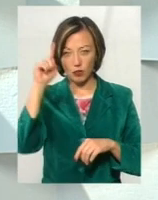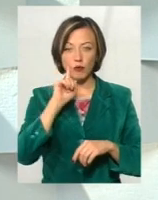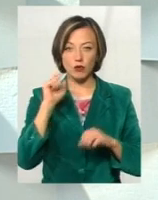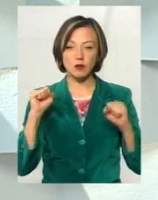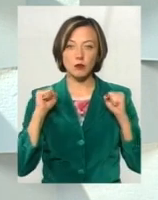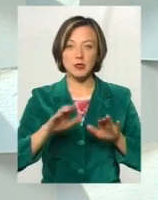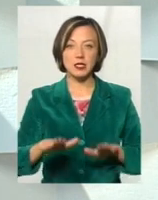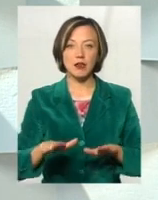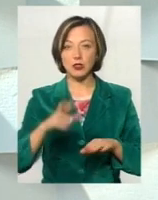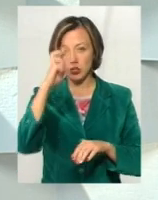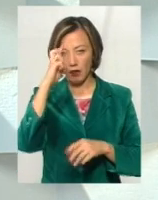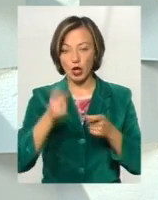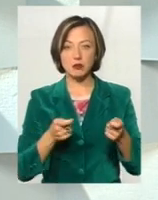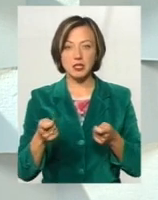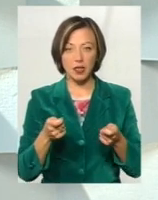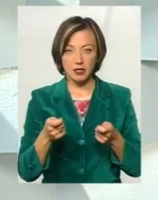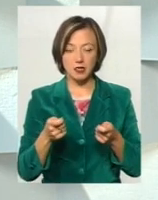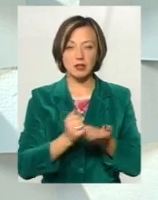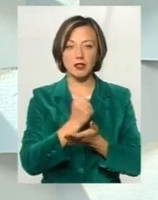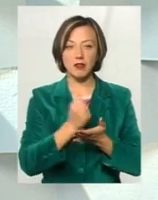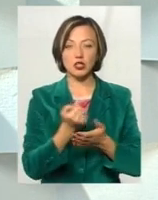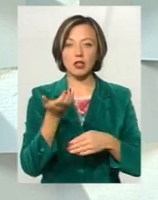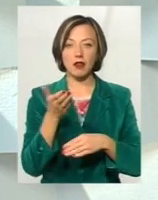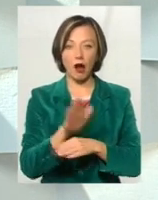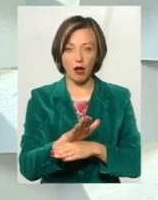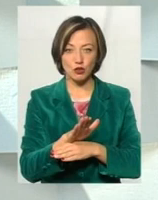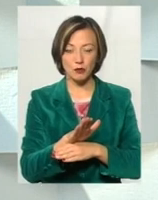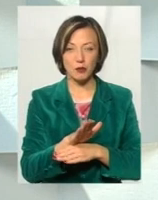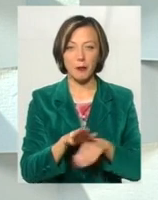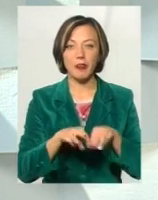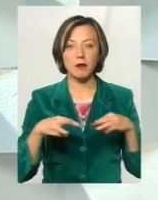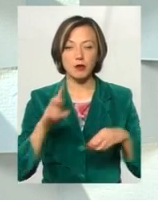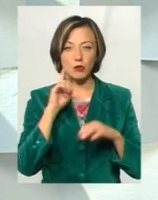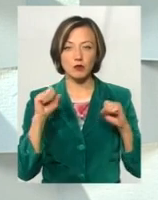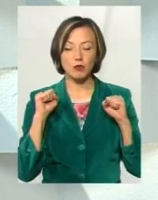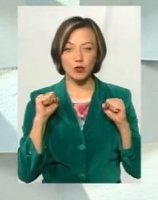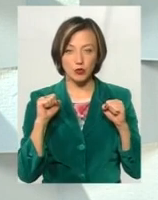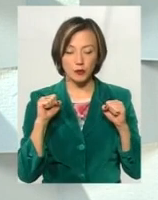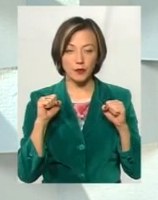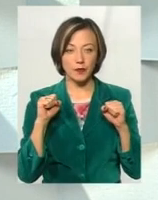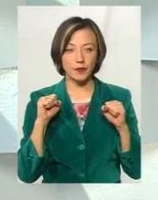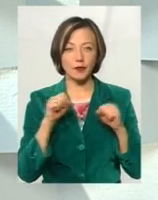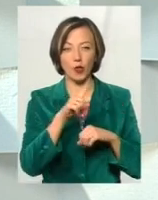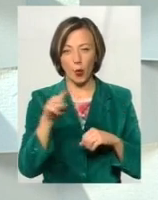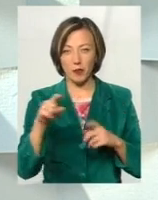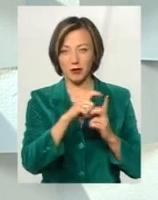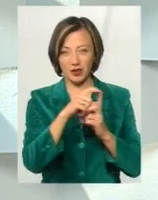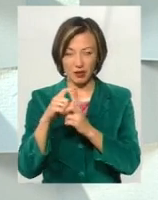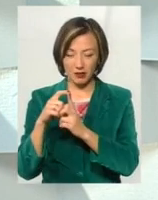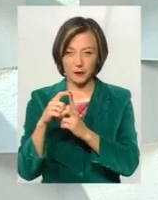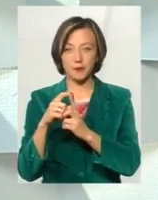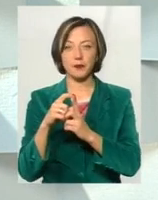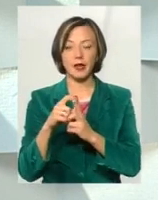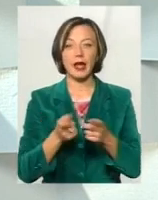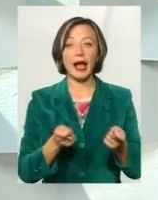та спорту місцевої державної адміністрації, затверджених наказом Мінмолодь спорту від 21.11.12 року номер